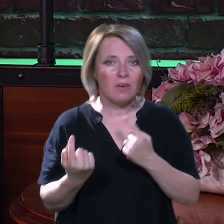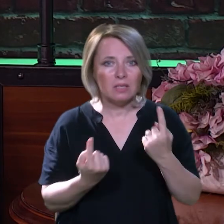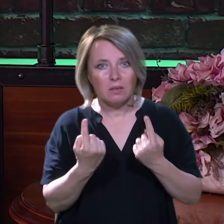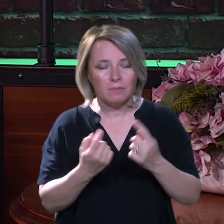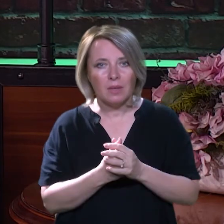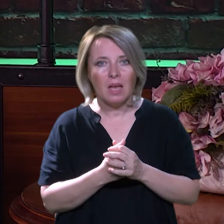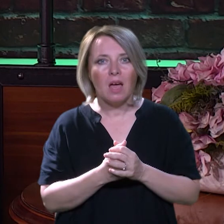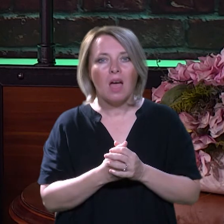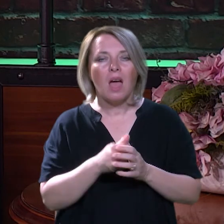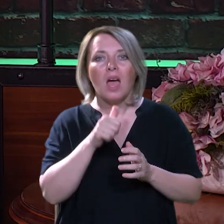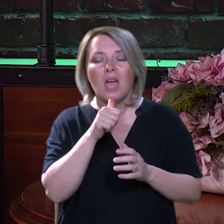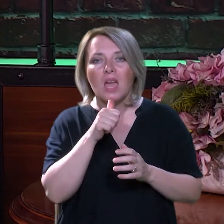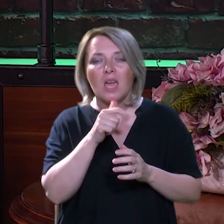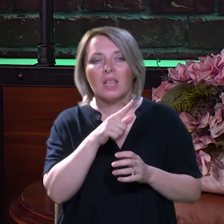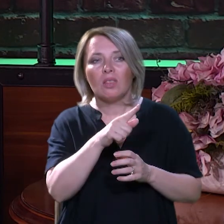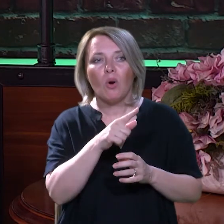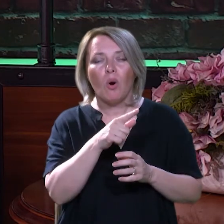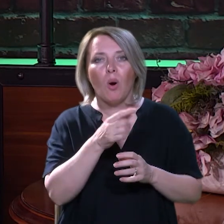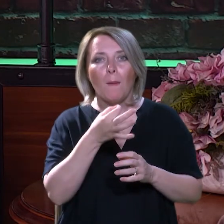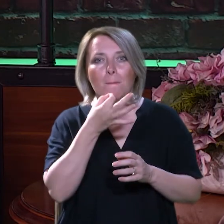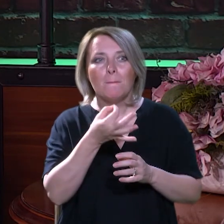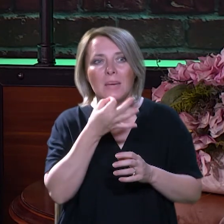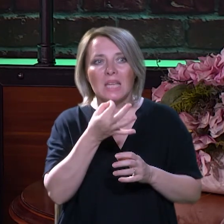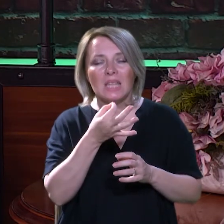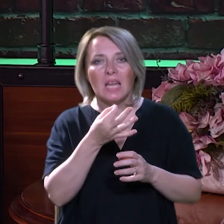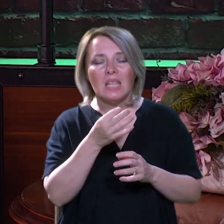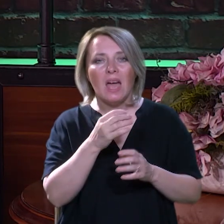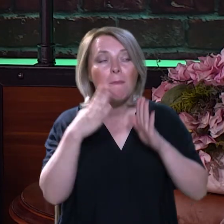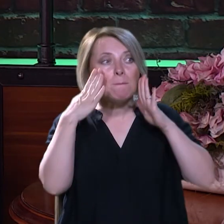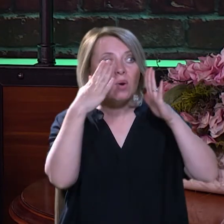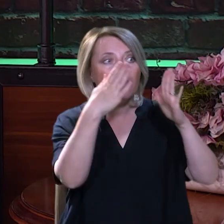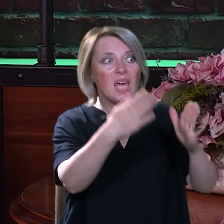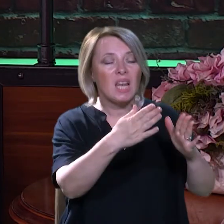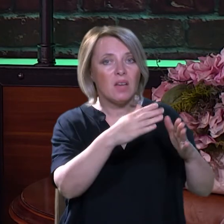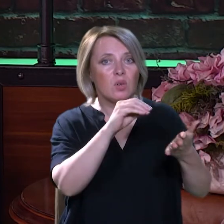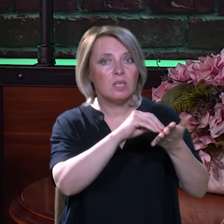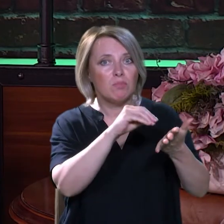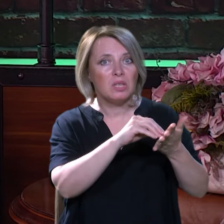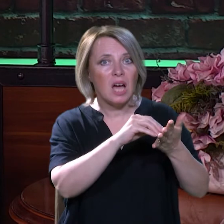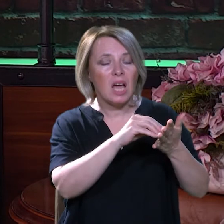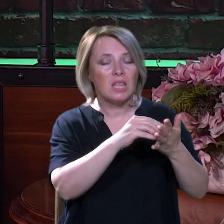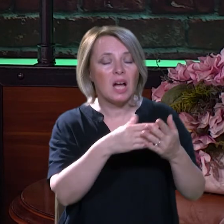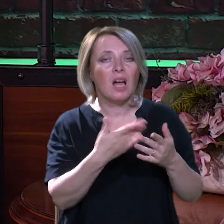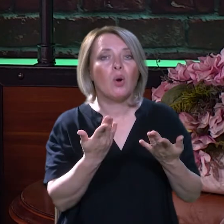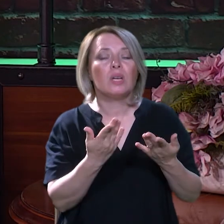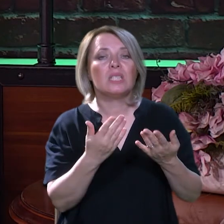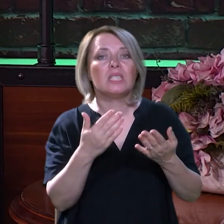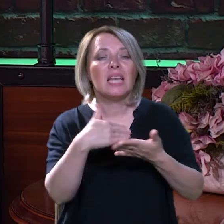taj proces, zapravo to pitanje anonimnosti i povjerljivosti podataka koje se dijele u tom